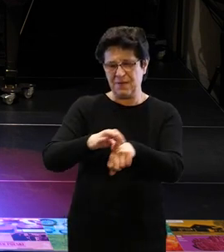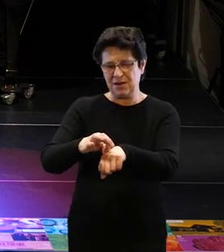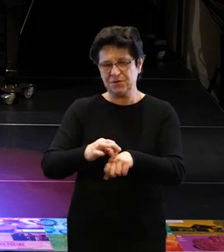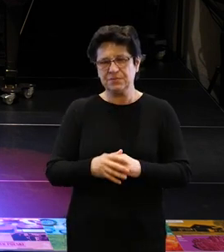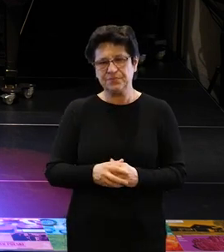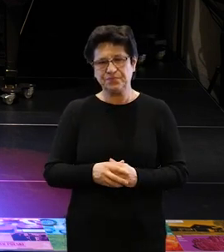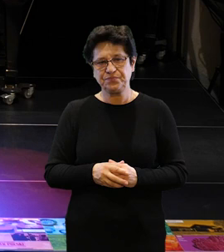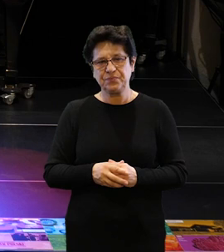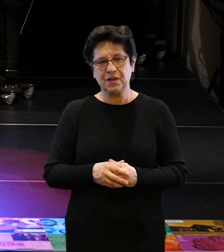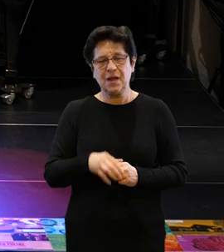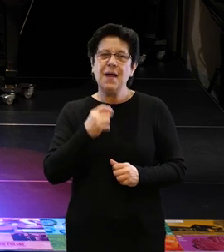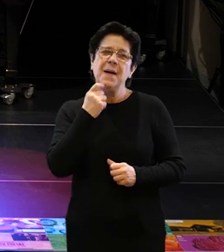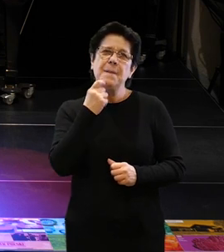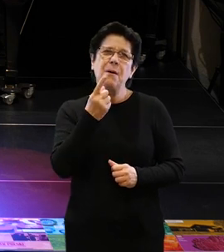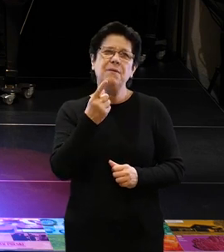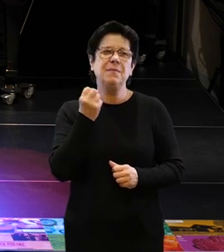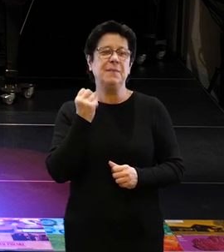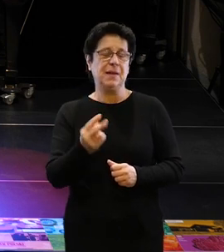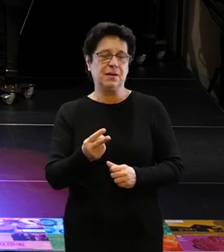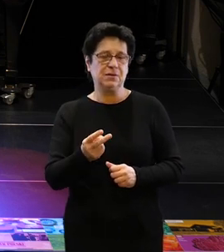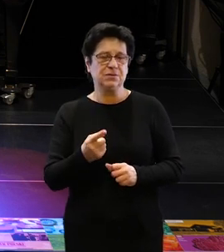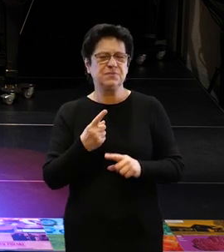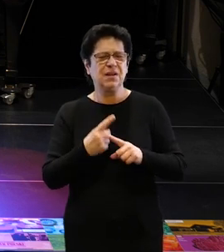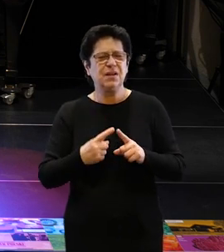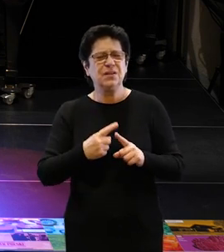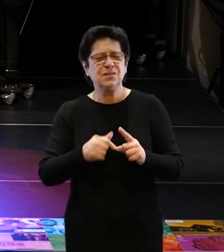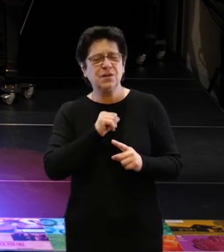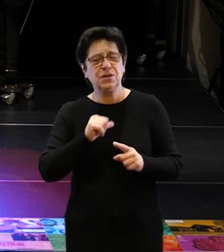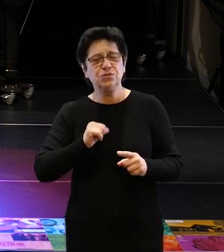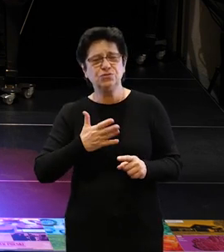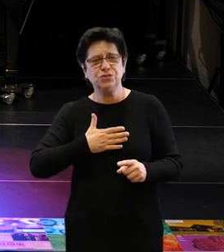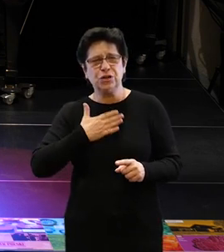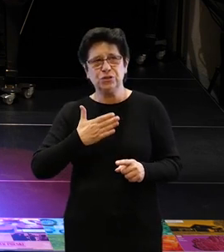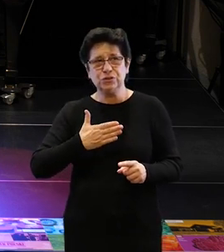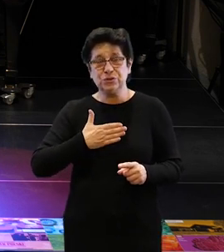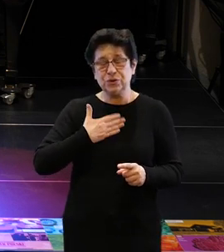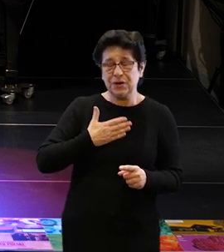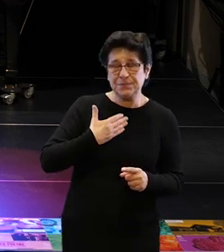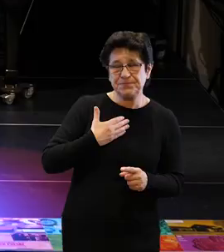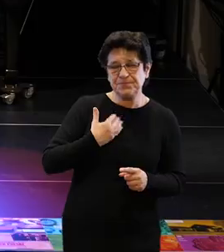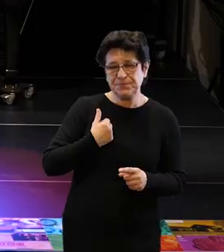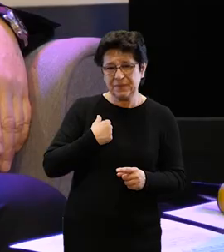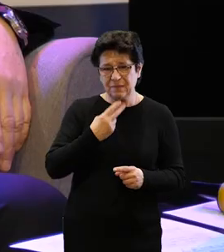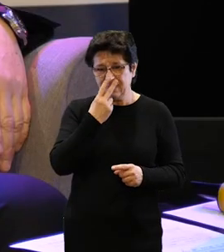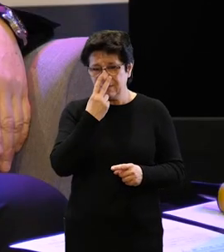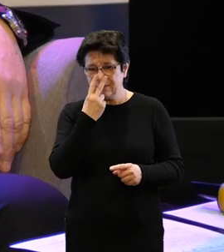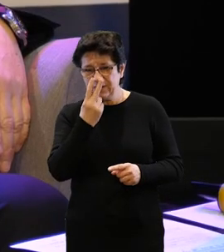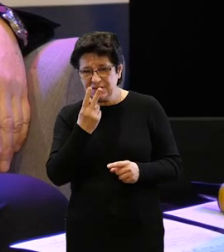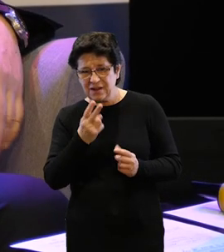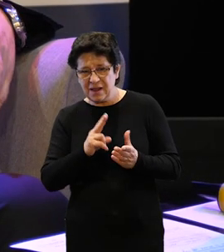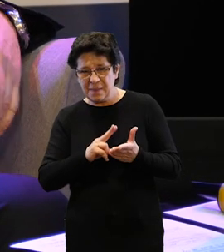prowadził powiem tak trochę się czuję tutaj onieśmielony z uwagi na to że widzę